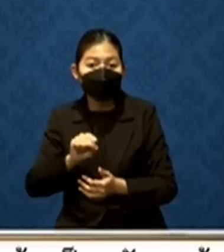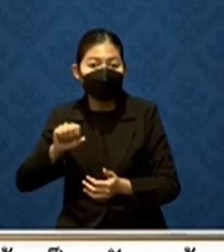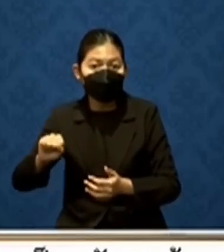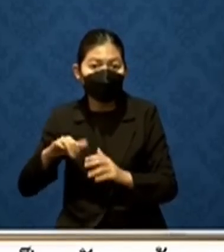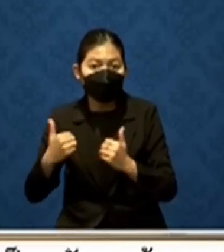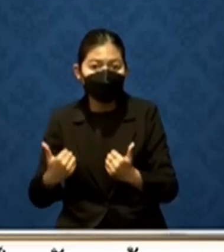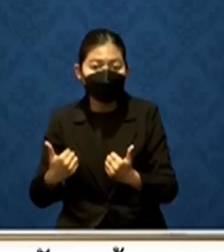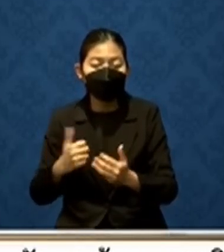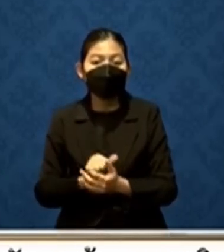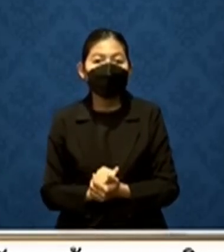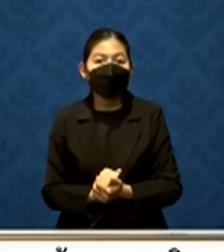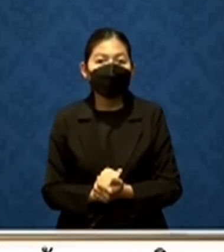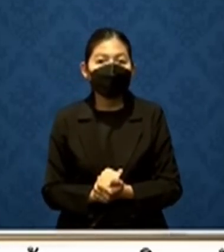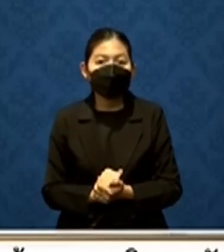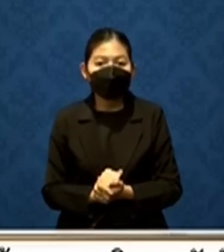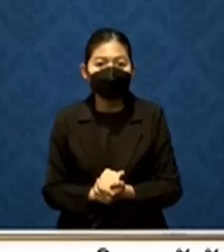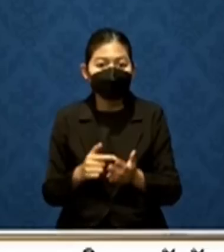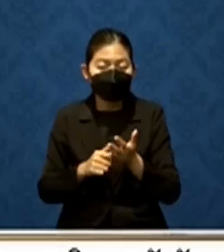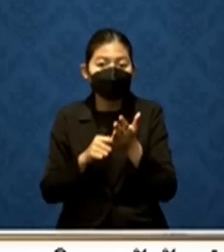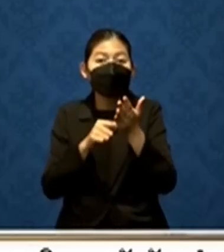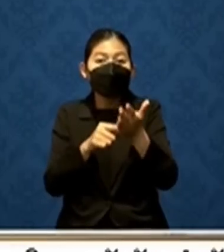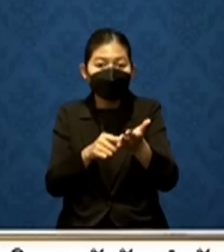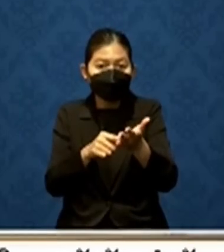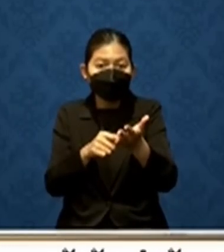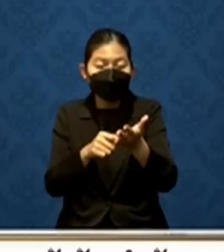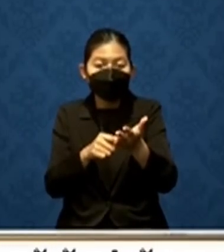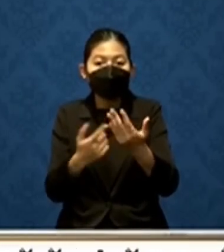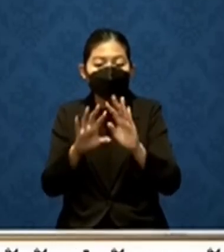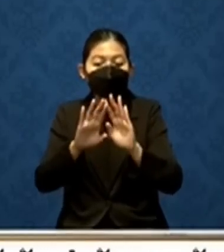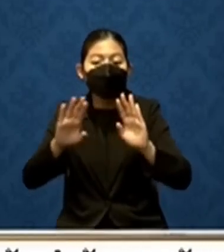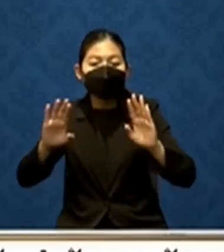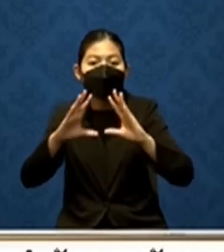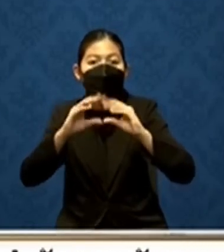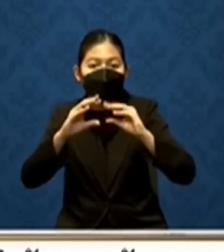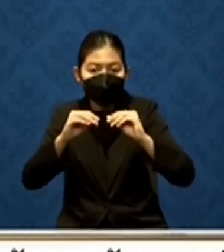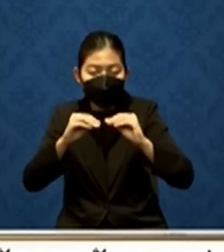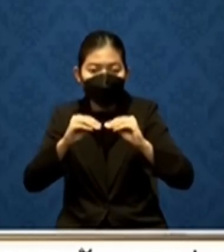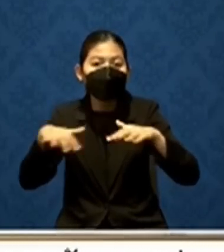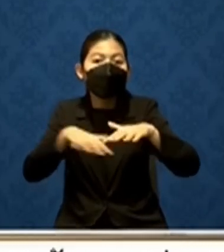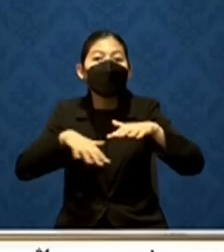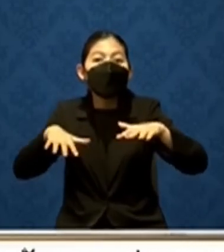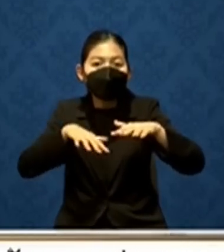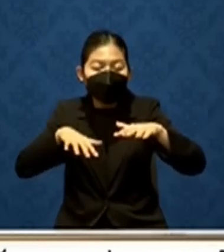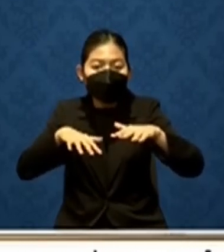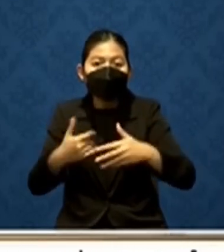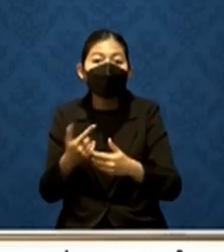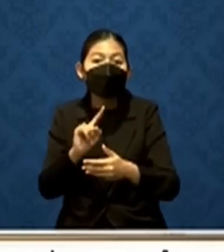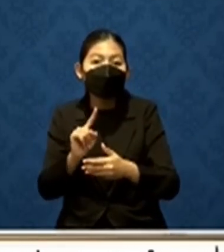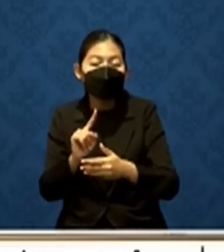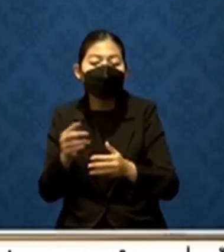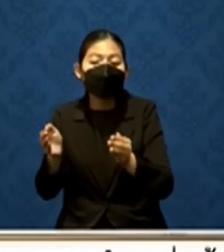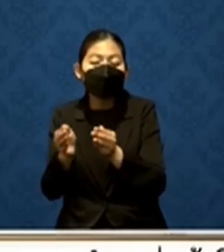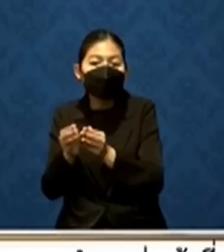หมดขอเสนอญัตติขอเปิดอภิปรายทั่วไปเพื่อลงมติไม่